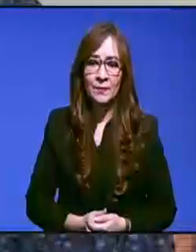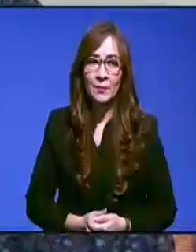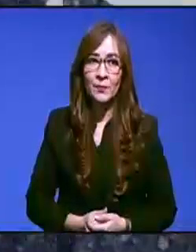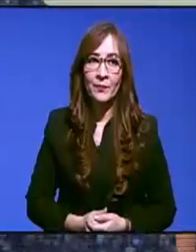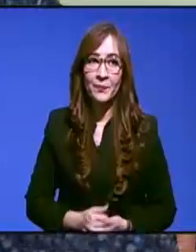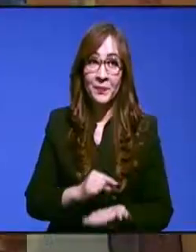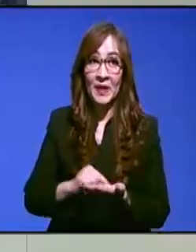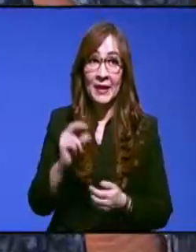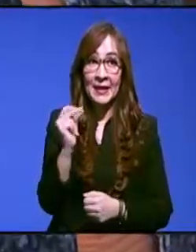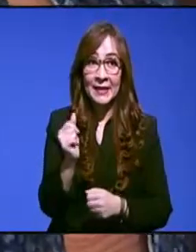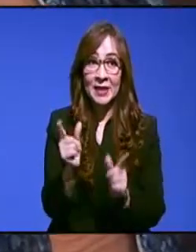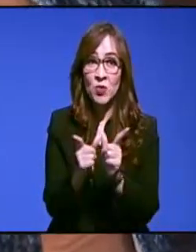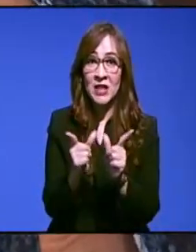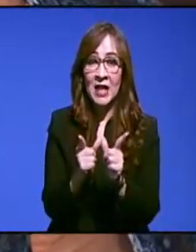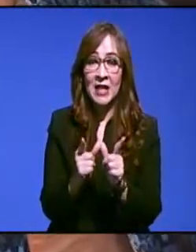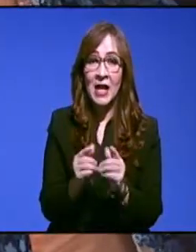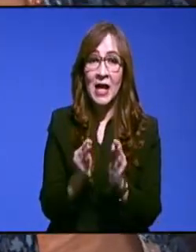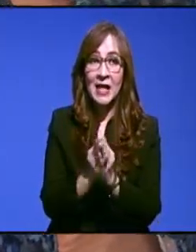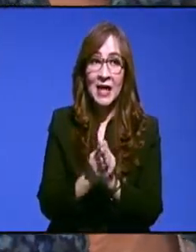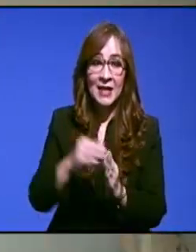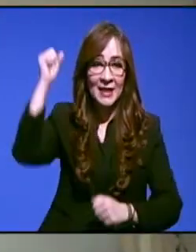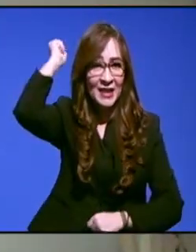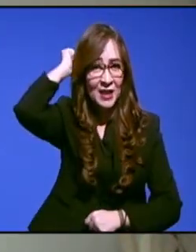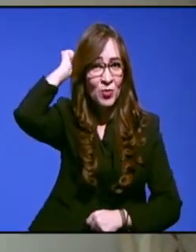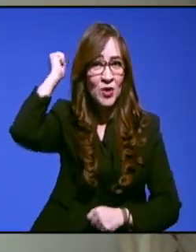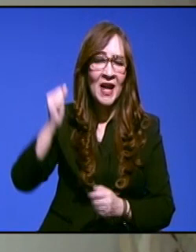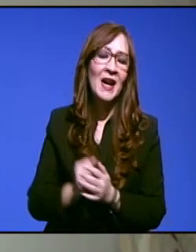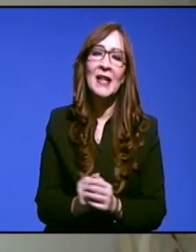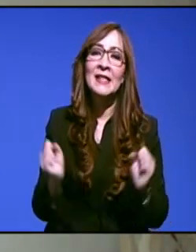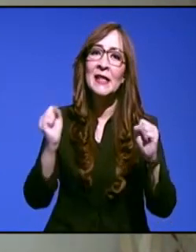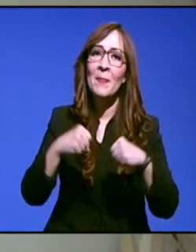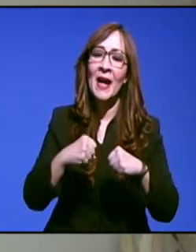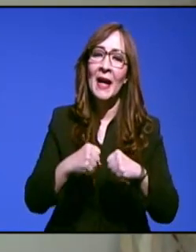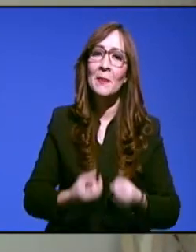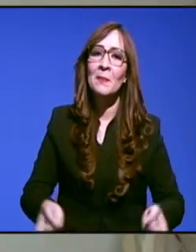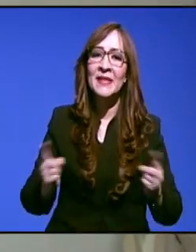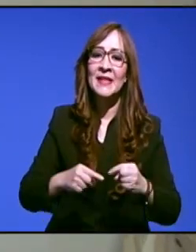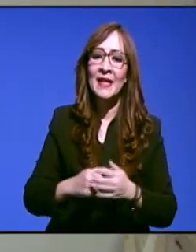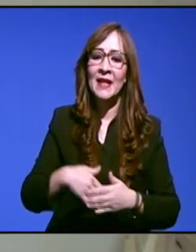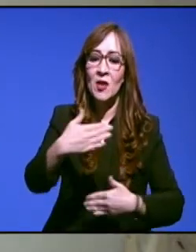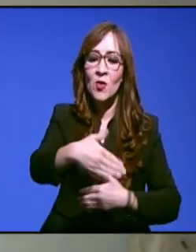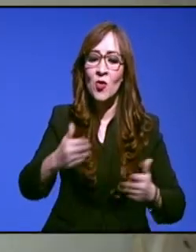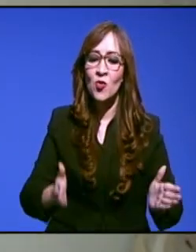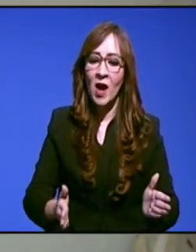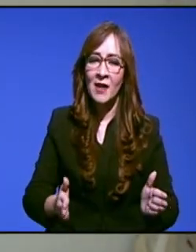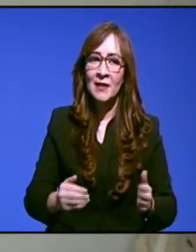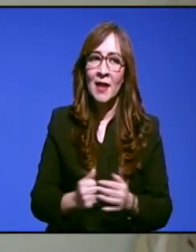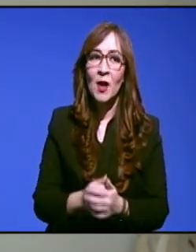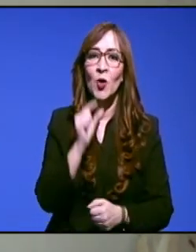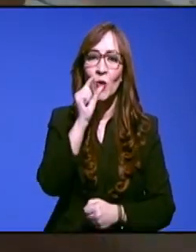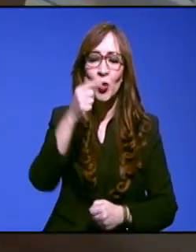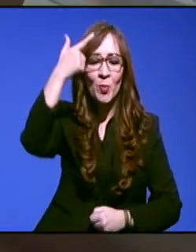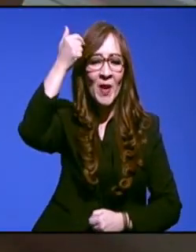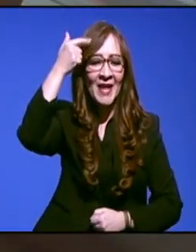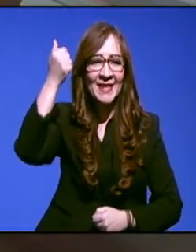Rizky Wijaya dan ibunya, Tita, sepakat menjadikan ruang tamu rumah sebagai tempat belajar daring selama pandemi. Selain karena jarang